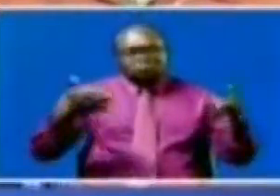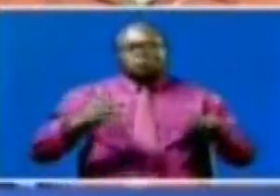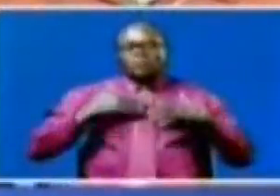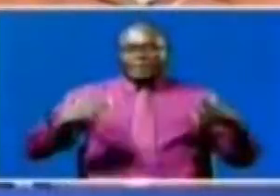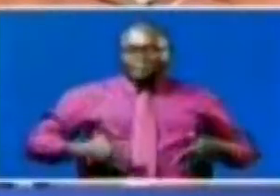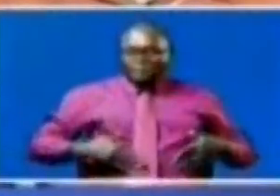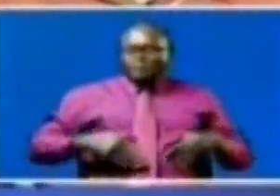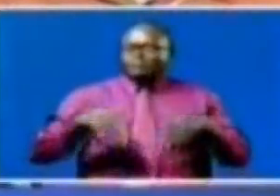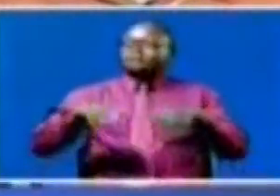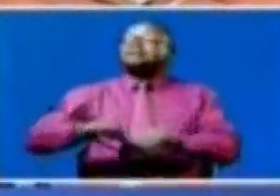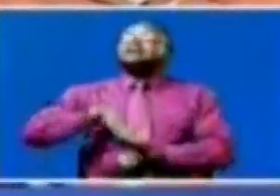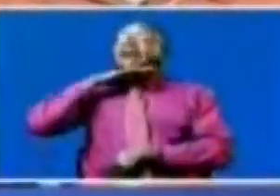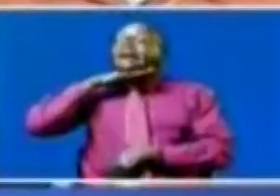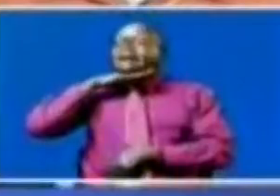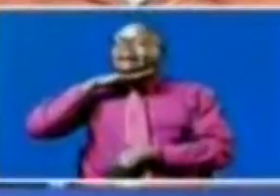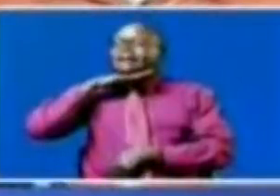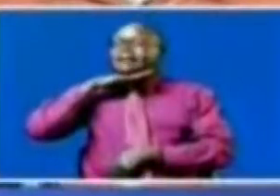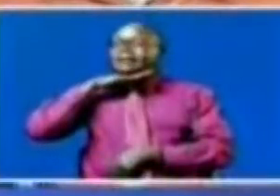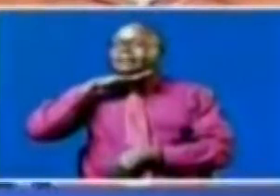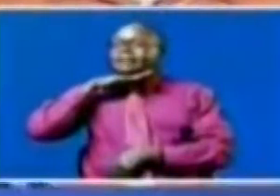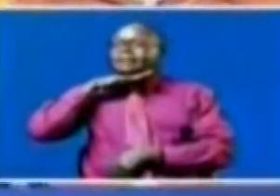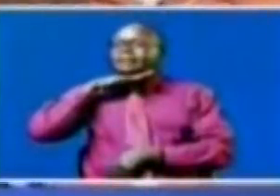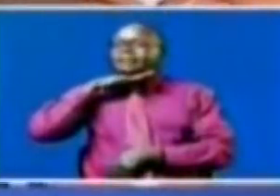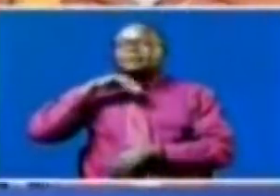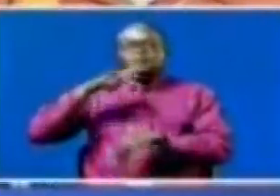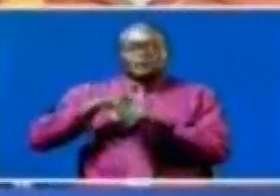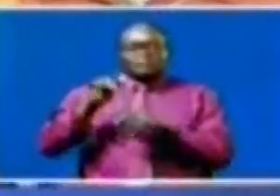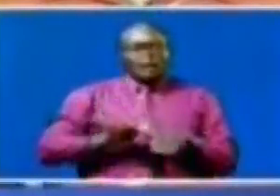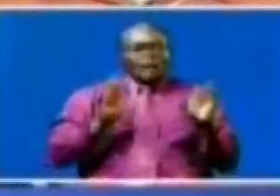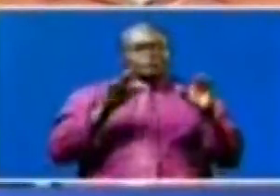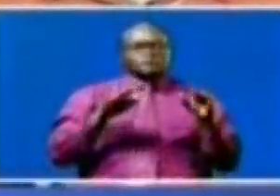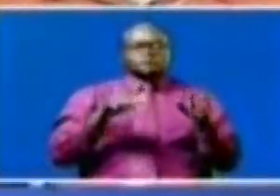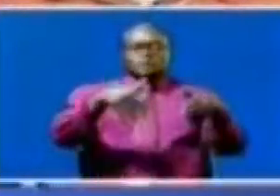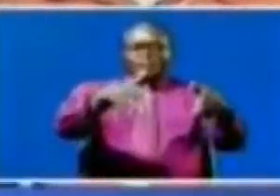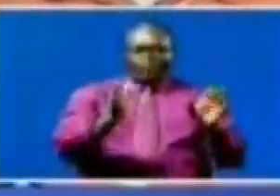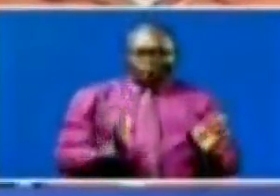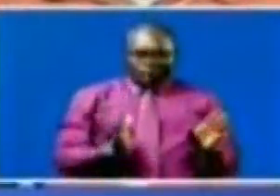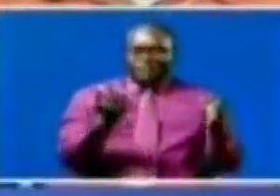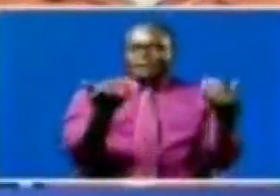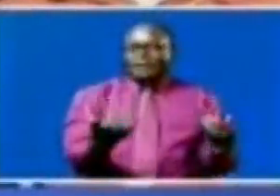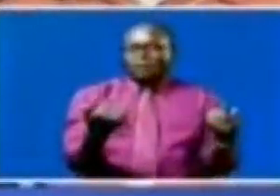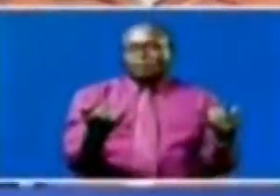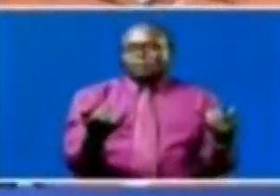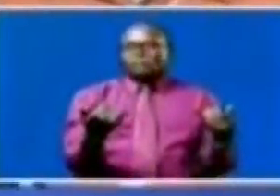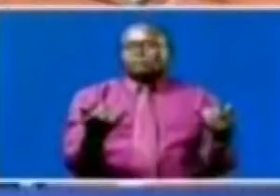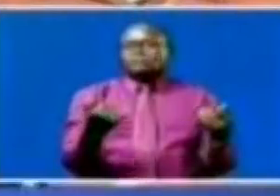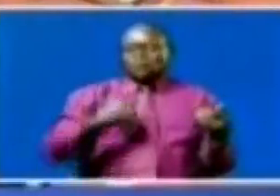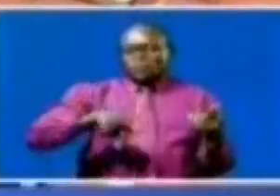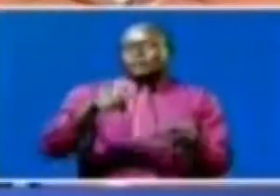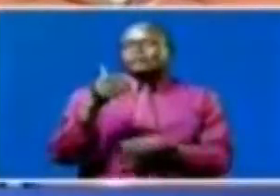Tulibariki mahali alipotoka kwa ile kafuri. Na sasa mahali